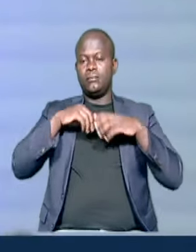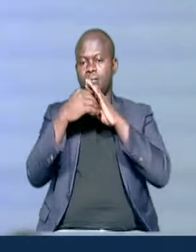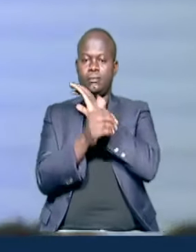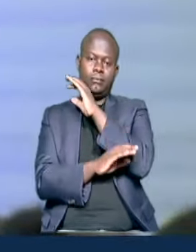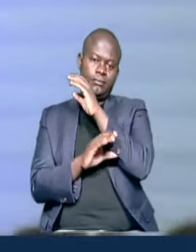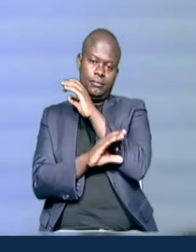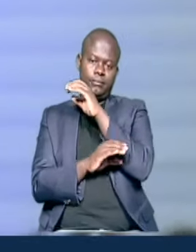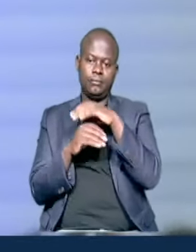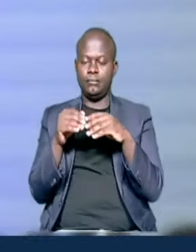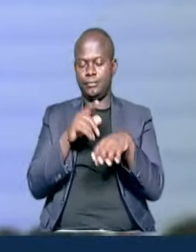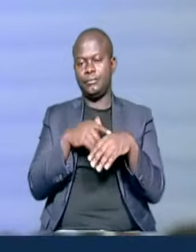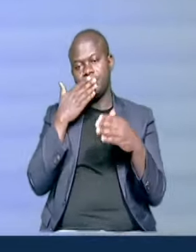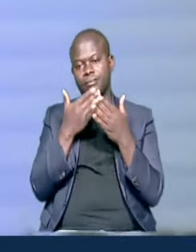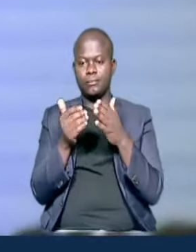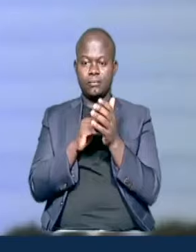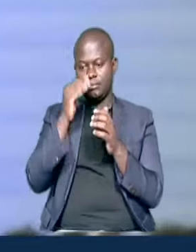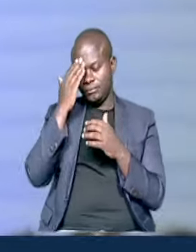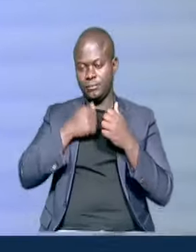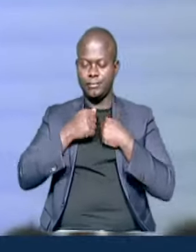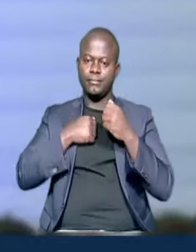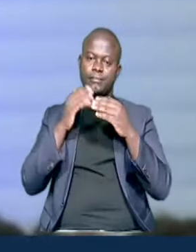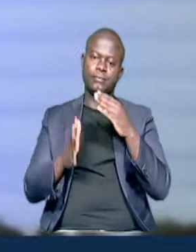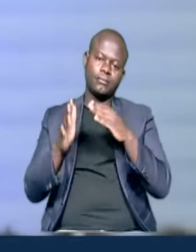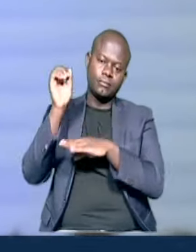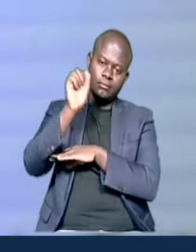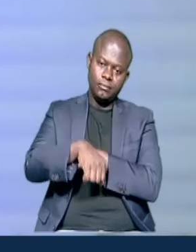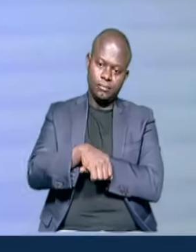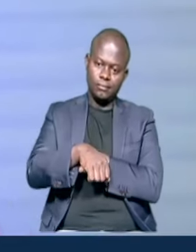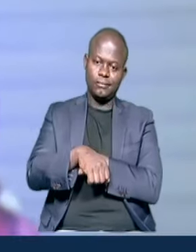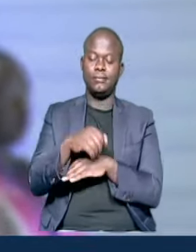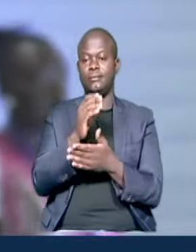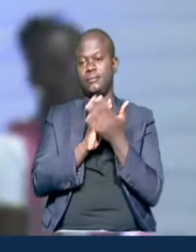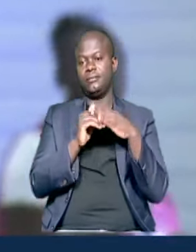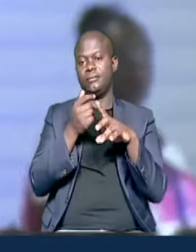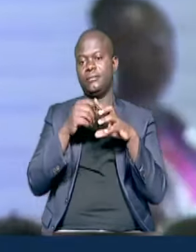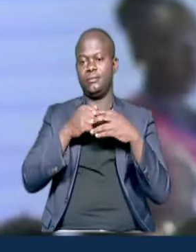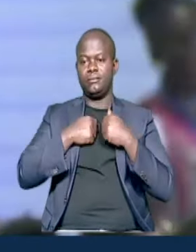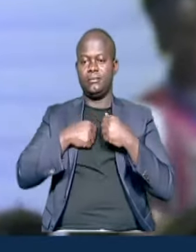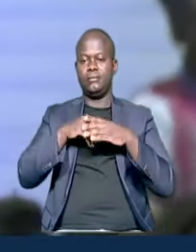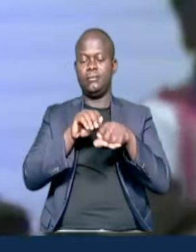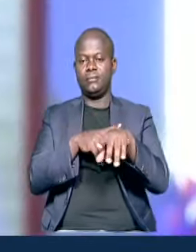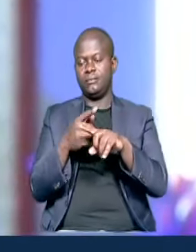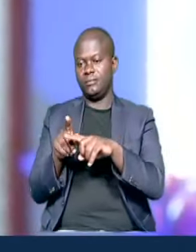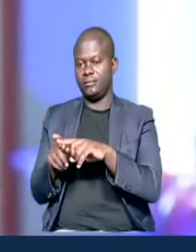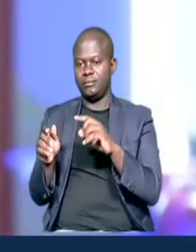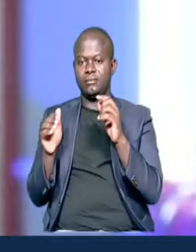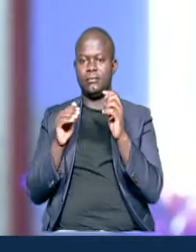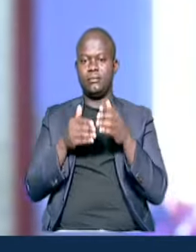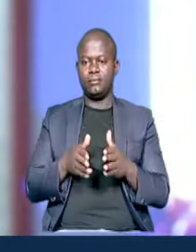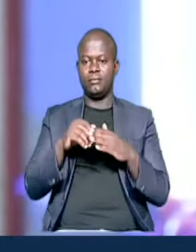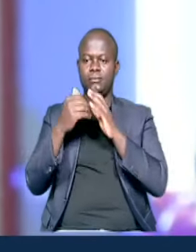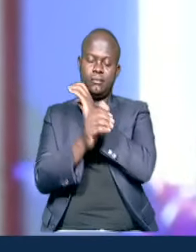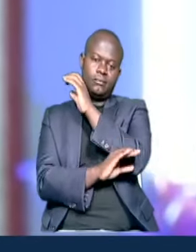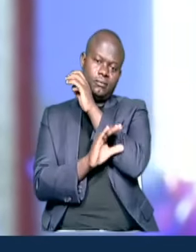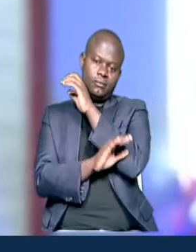y'igihugu umwanya mwiza wo kongera kumenya u Rwanda byisumbuyeho hari abavuye mu Rwanda mu bihe bitandukanye abavukiye mu mahanga